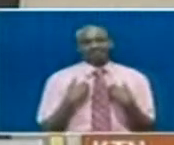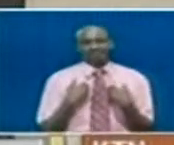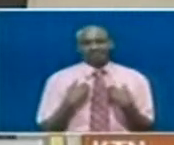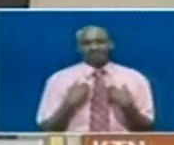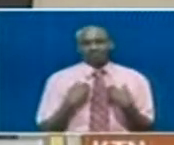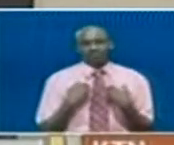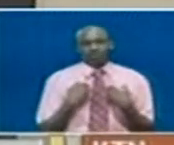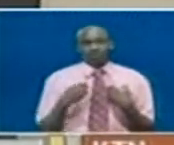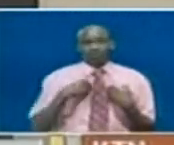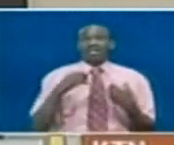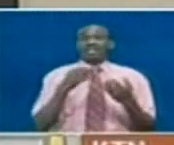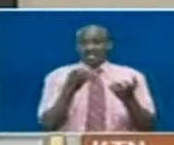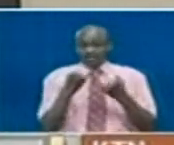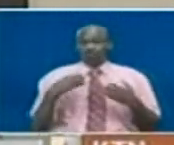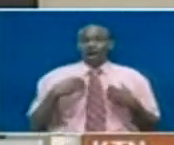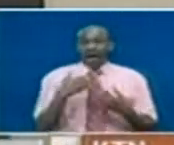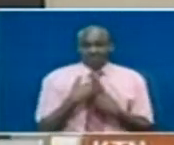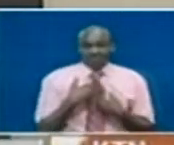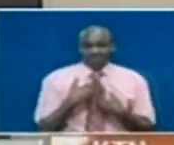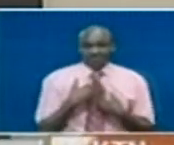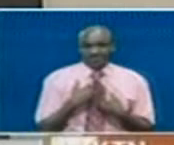Faa tuwe na